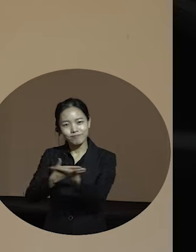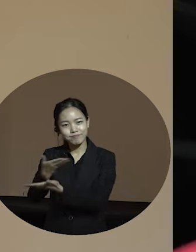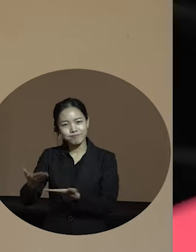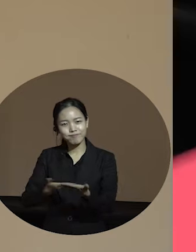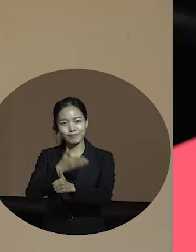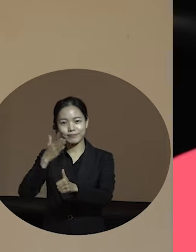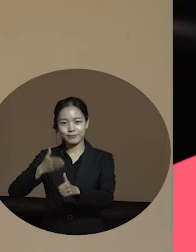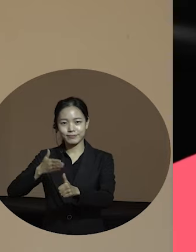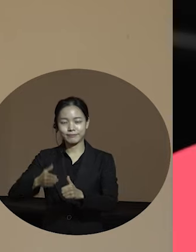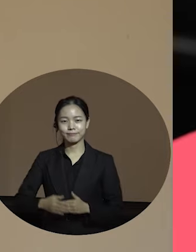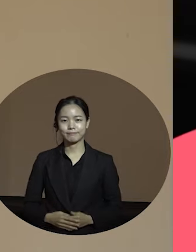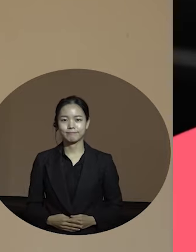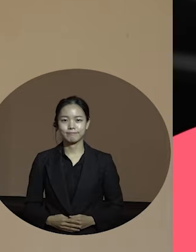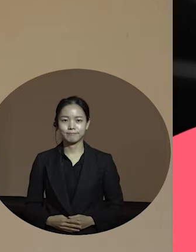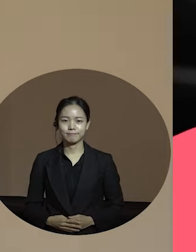바랍니다.